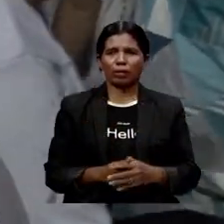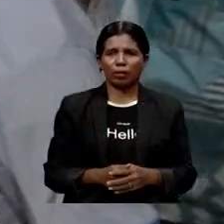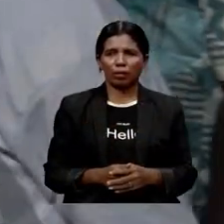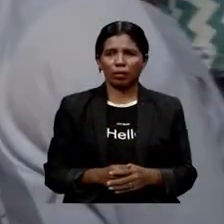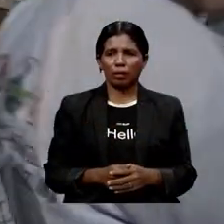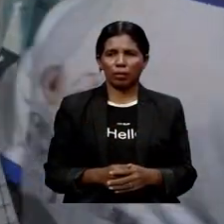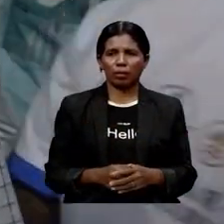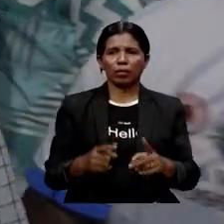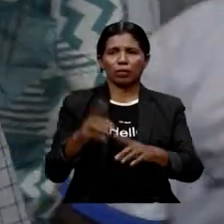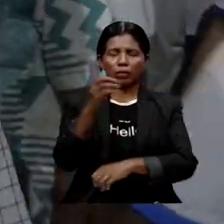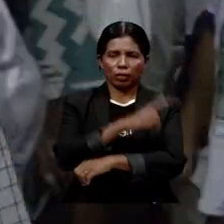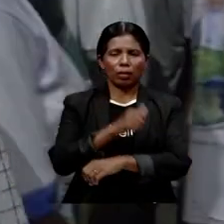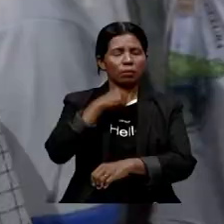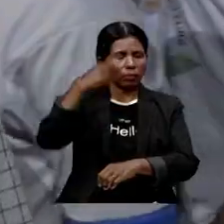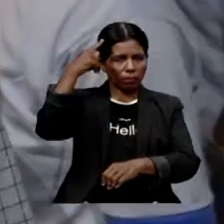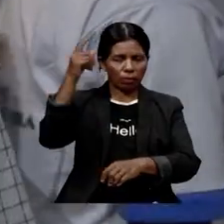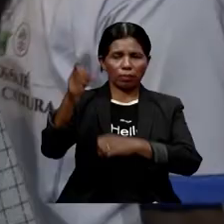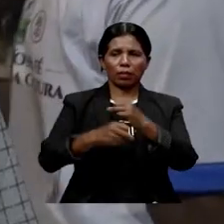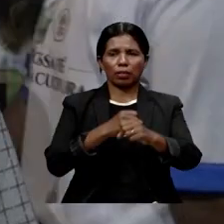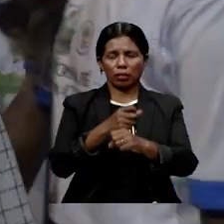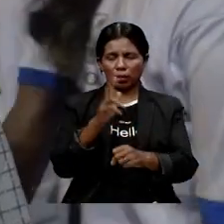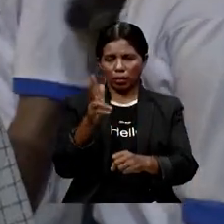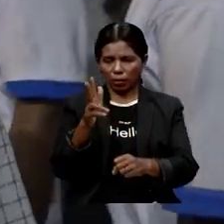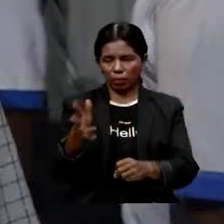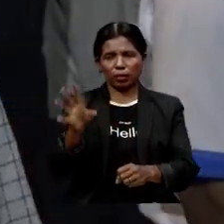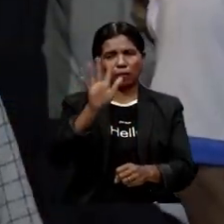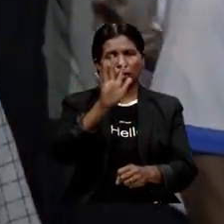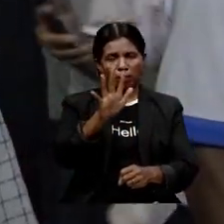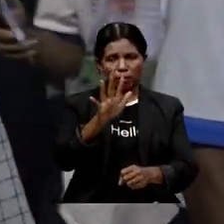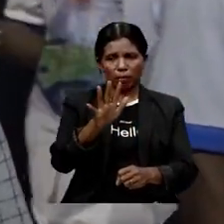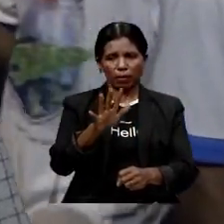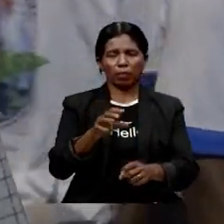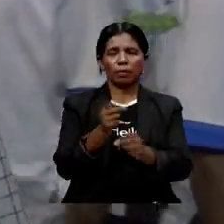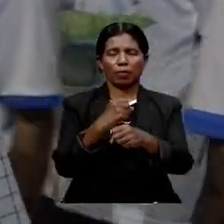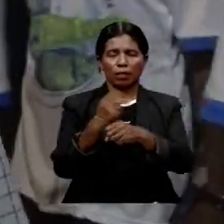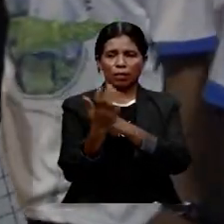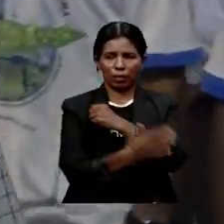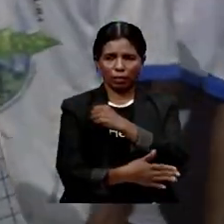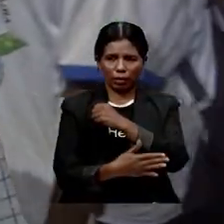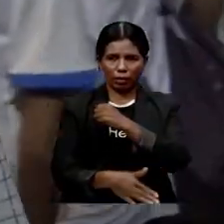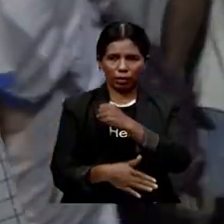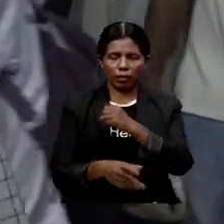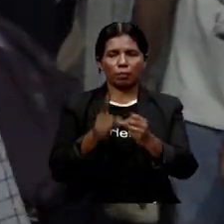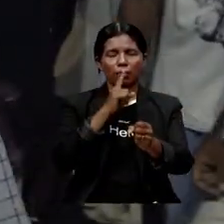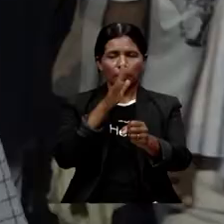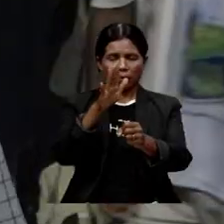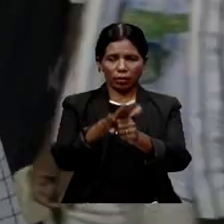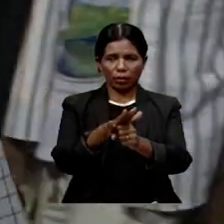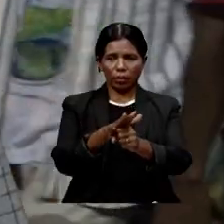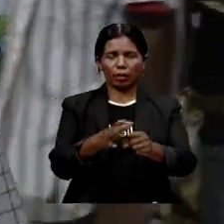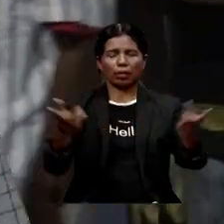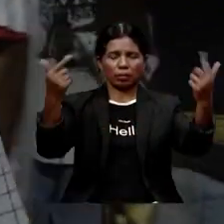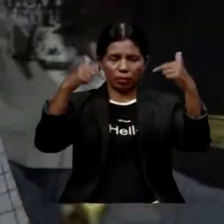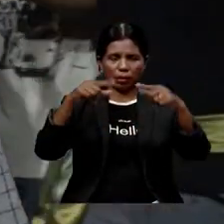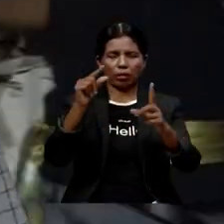independen. Ohin am papa mai fali dane tinan tunulu resin lima, Odi belas Halo Raine sai bu nene promete ne be makiha o hini fila fale mai